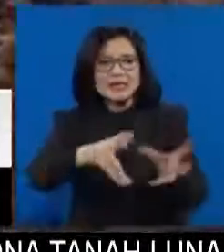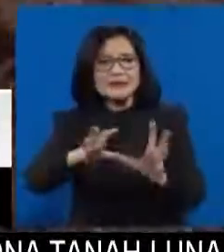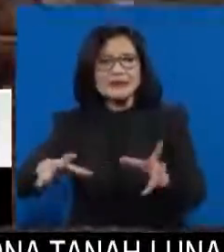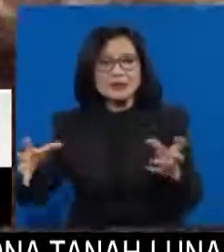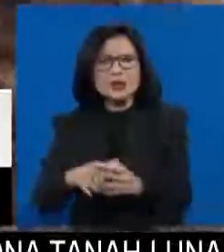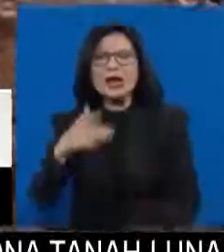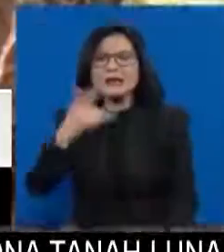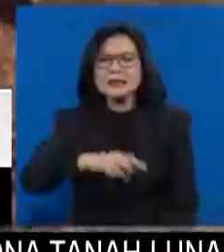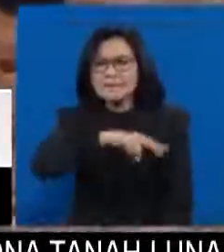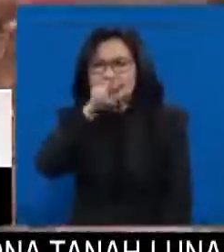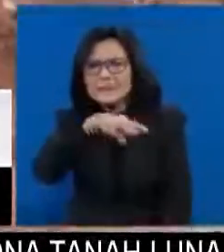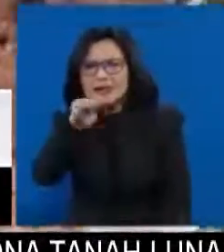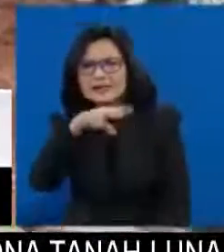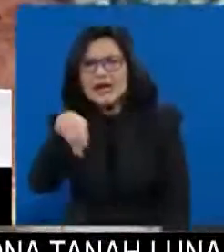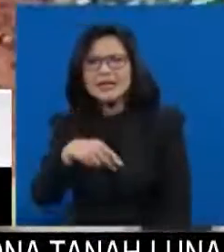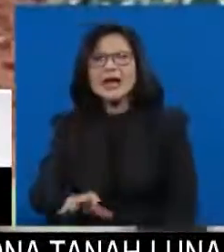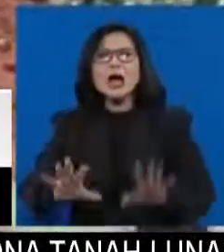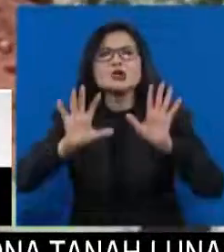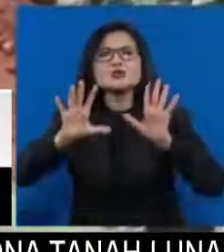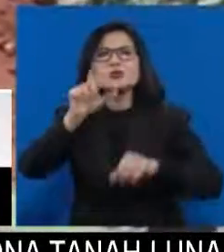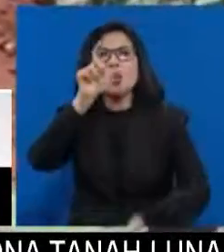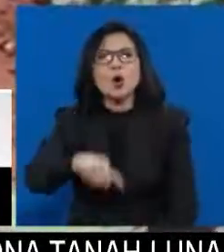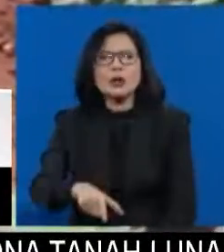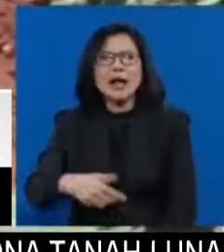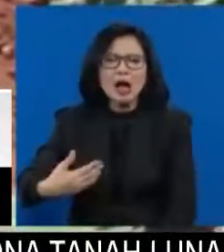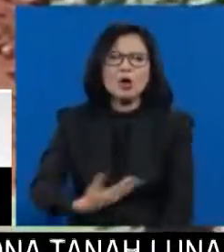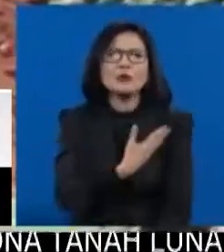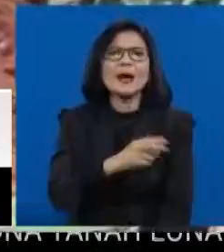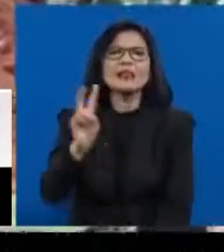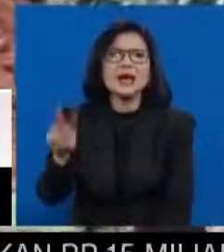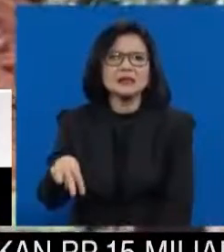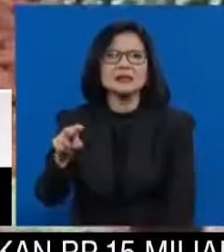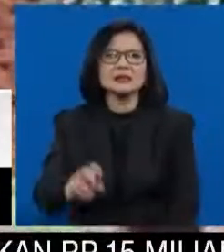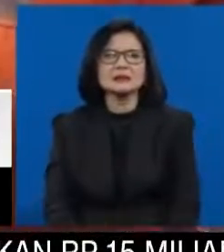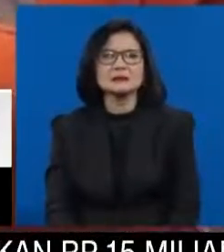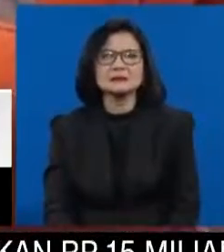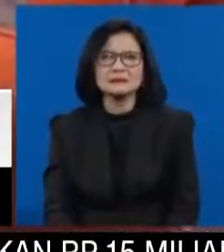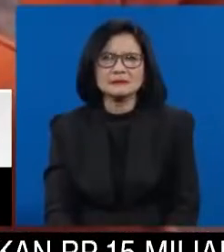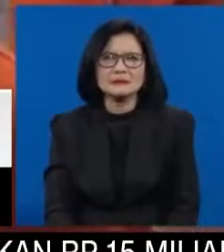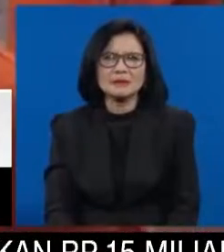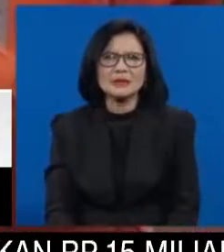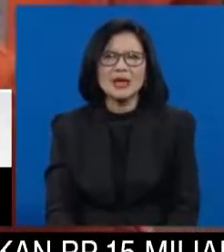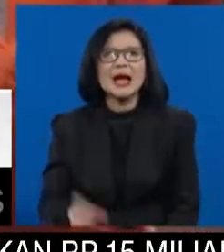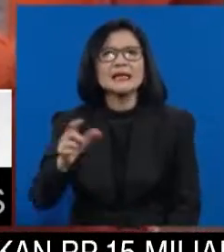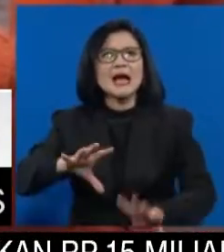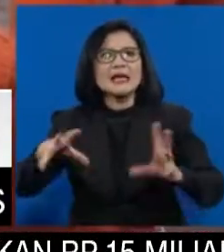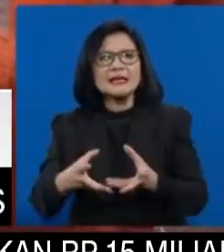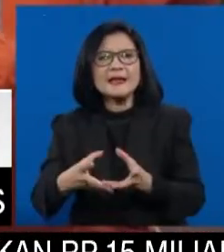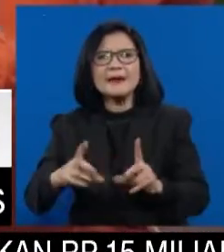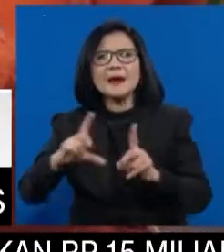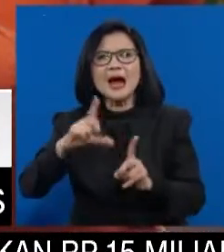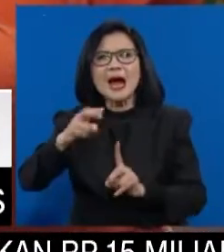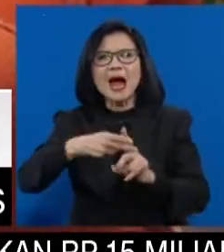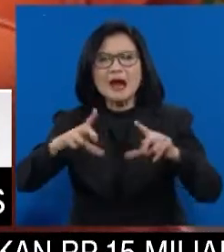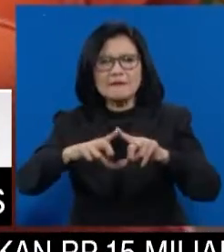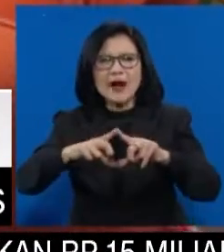masih melakukan pencarian terhadap 10 orang korban lagi. Kami dari tim Alfa di